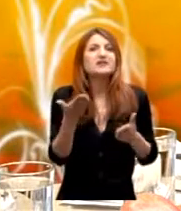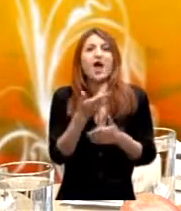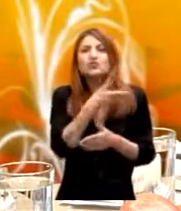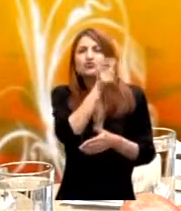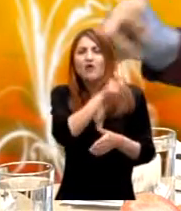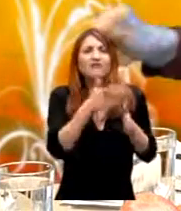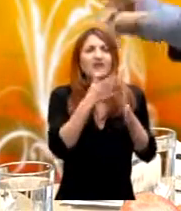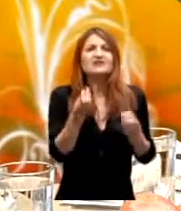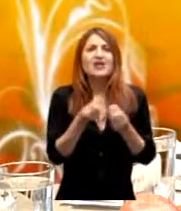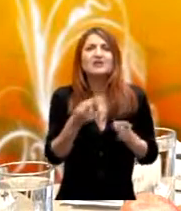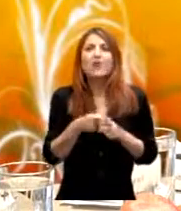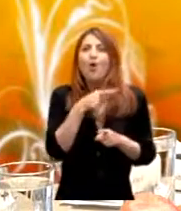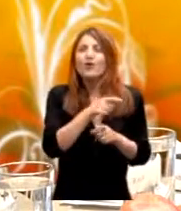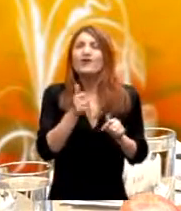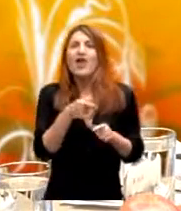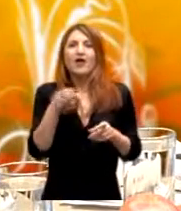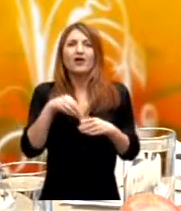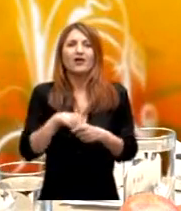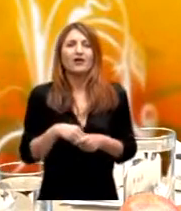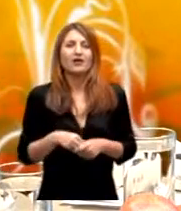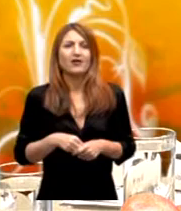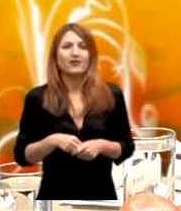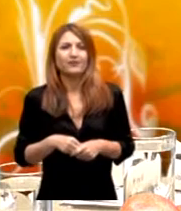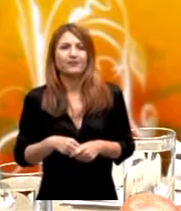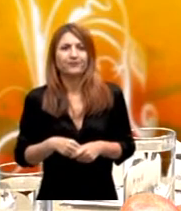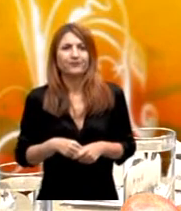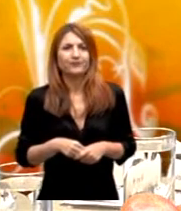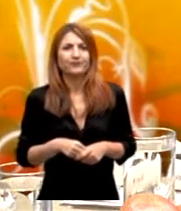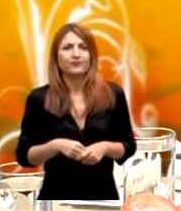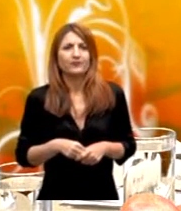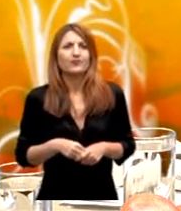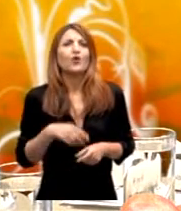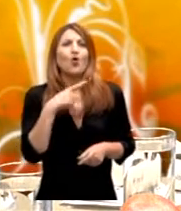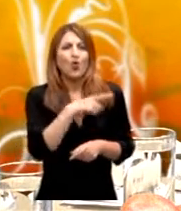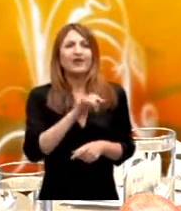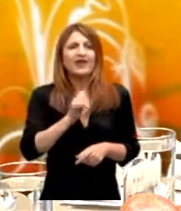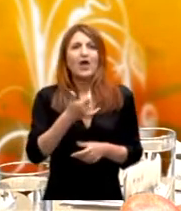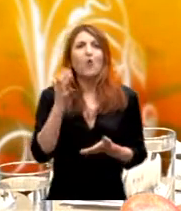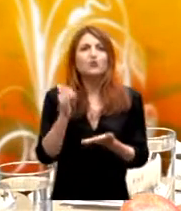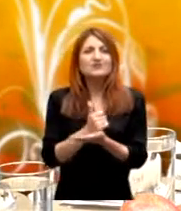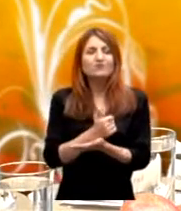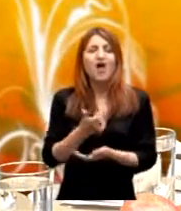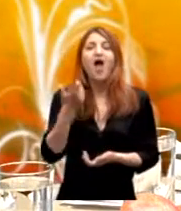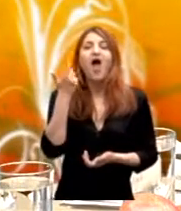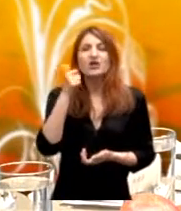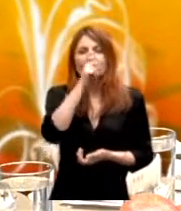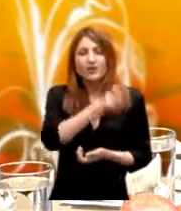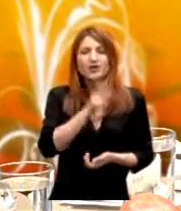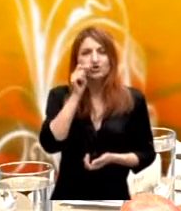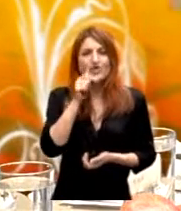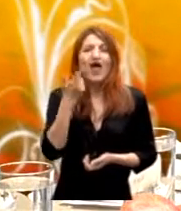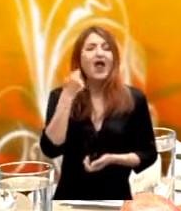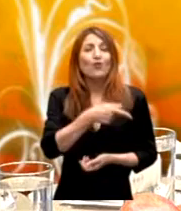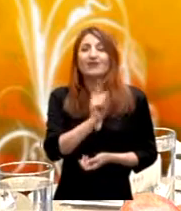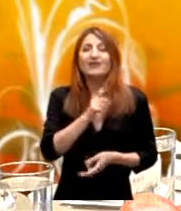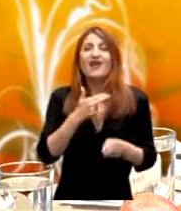Ali zato što je u tome. Ali, profesor Košić, ja on je uspješan, je. Ali još nije do konca riješio problem. Nije. Ali je jako